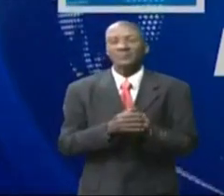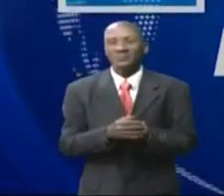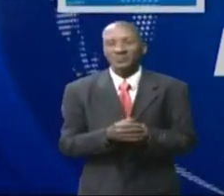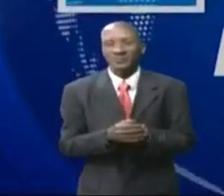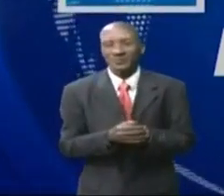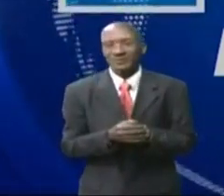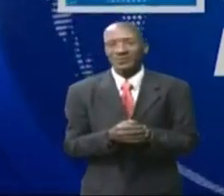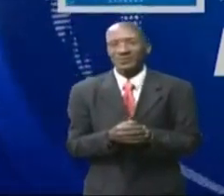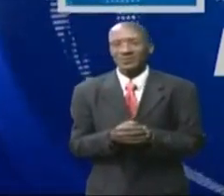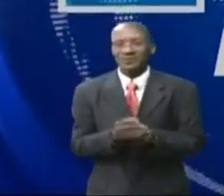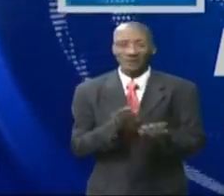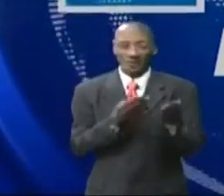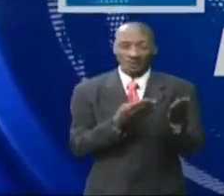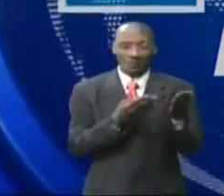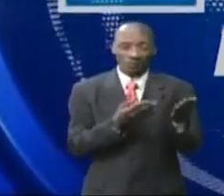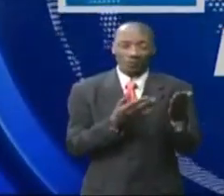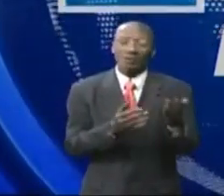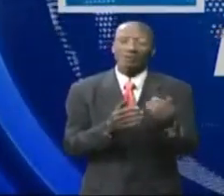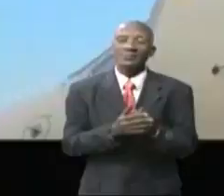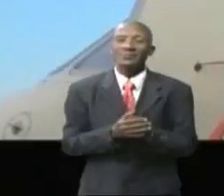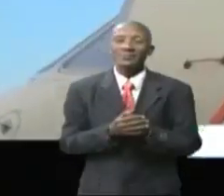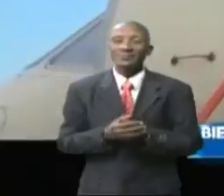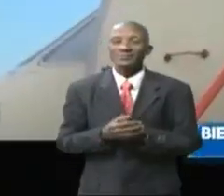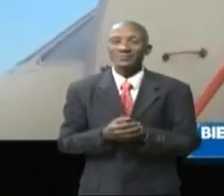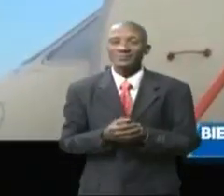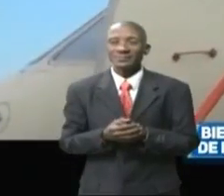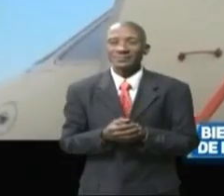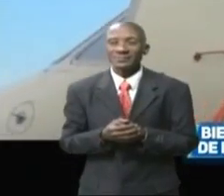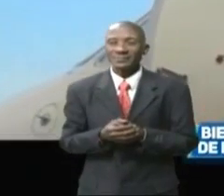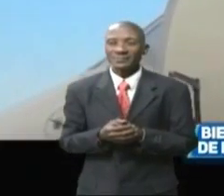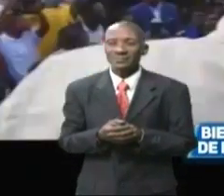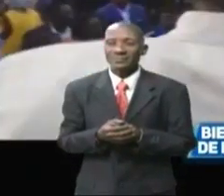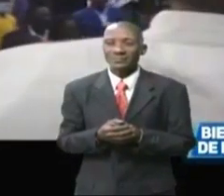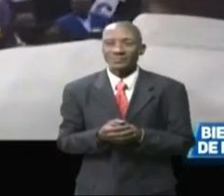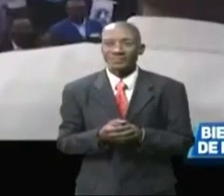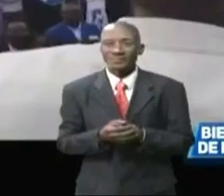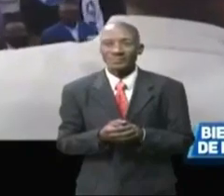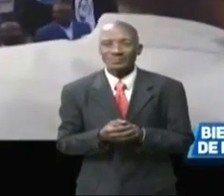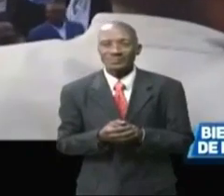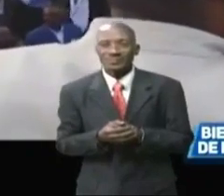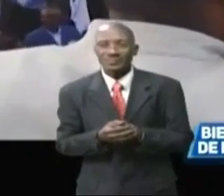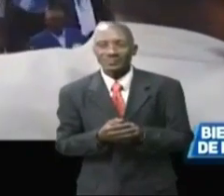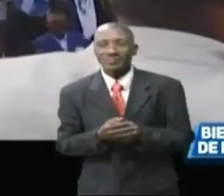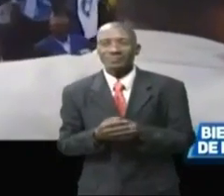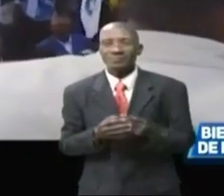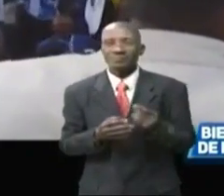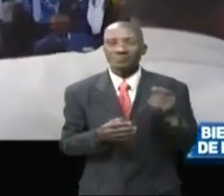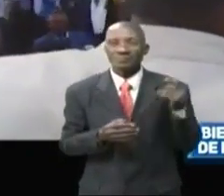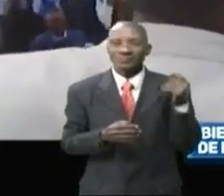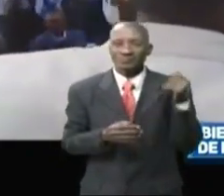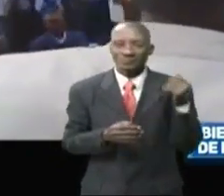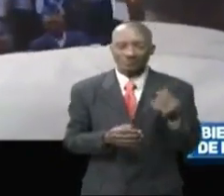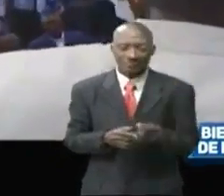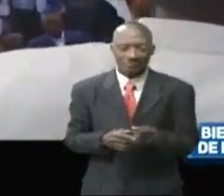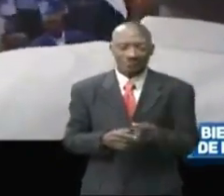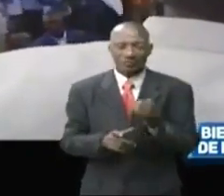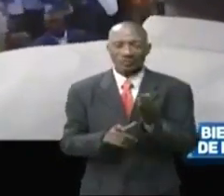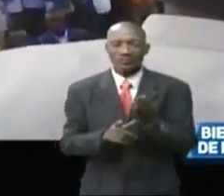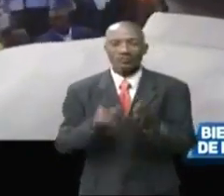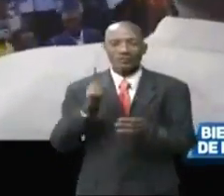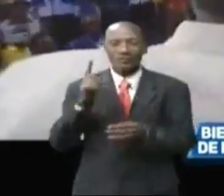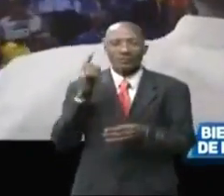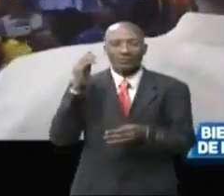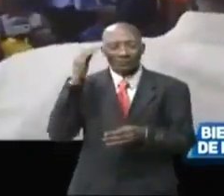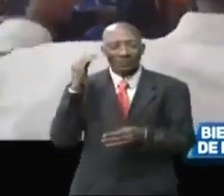Kenina, Nadine Kilocho, nos envoyés spéciaux. L'histoire est retiendra que le vice-premier ministre, ministre de la